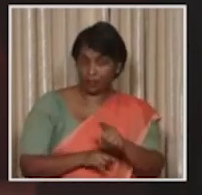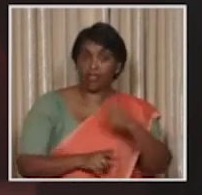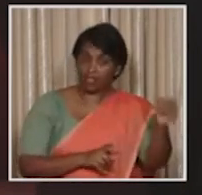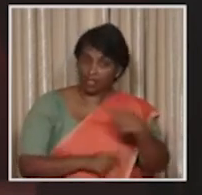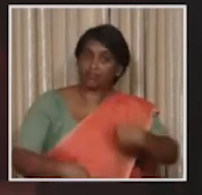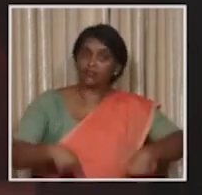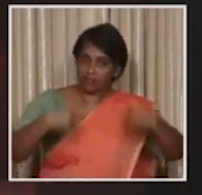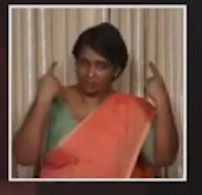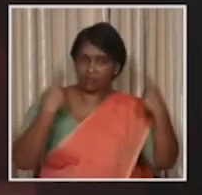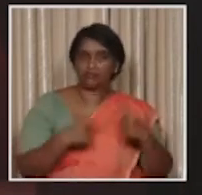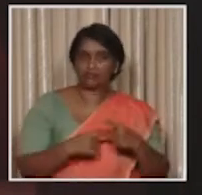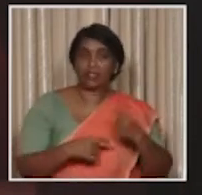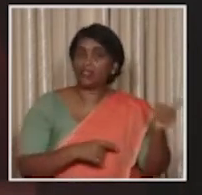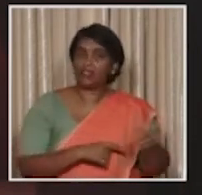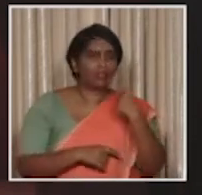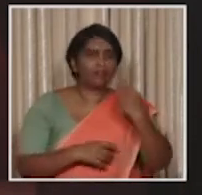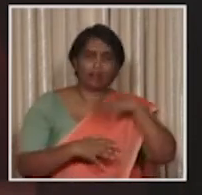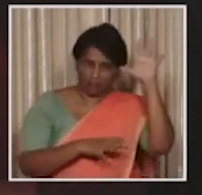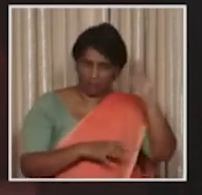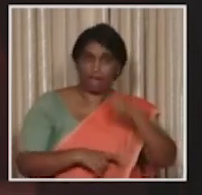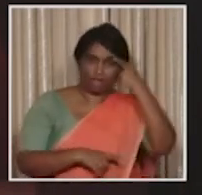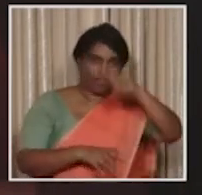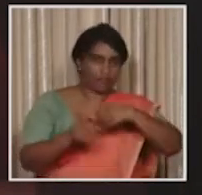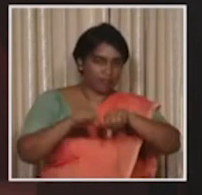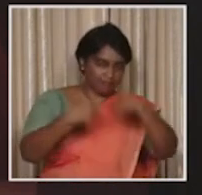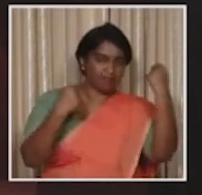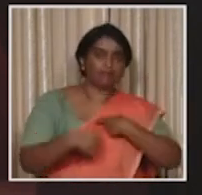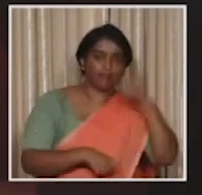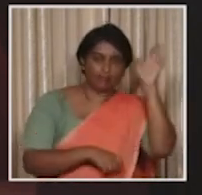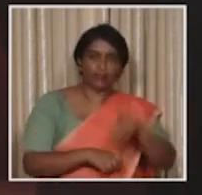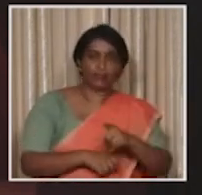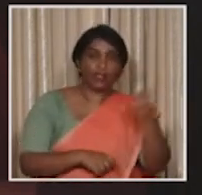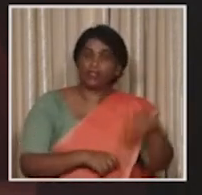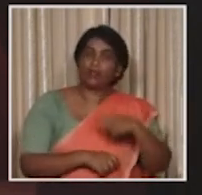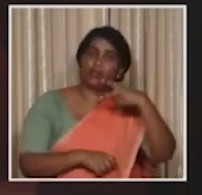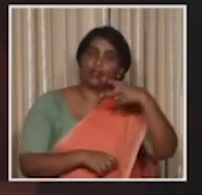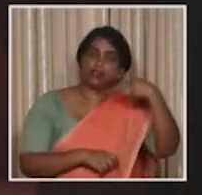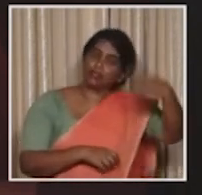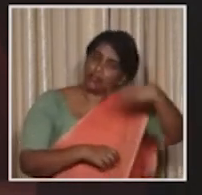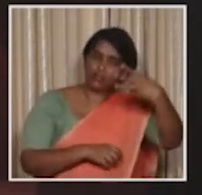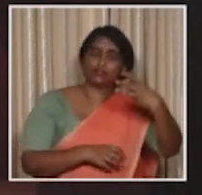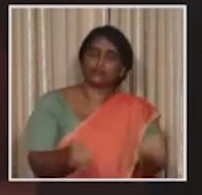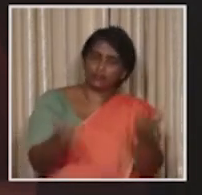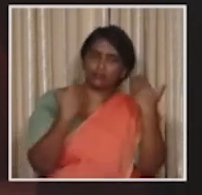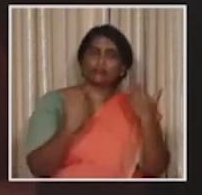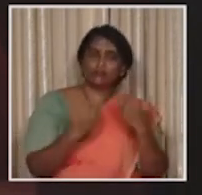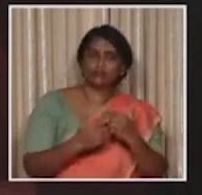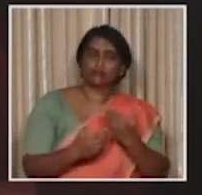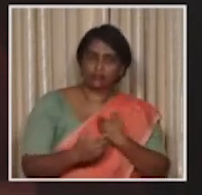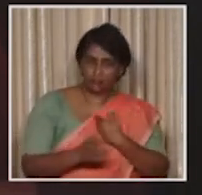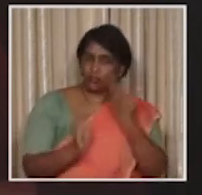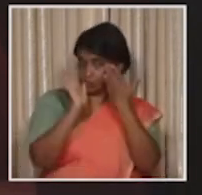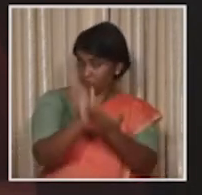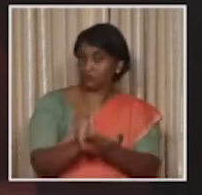විවාදයක් කරන්නම් කියලා. දවසක් නෙමෙයි, අපි ගේනවා විශ්වාස භංගයක්. විශ්වාස භංගේ තියන්න දවසක් නෙමෙයි, දවස් තුනක්ම තියන්න. හරි, අපි ඒවා ඉදිරිපත්